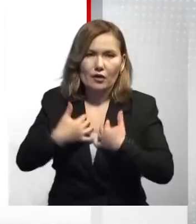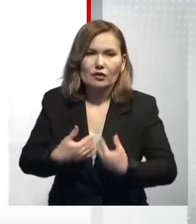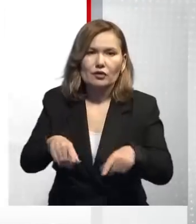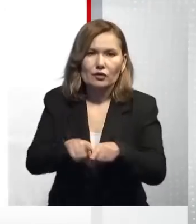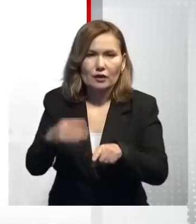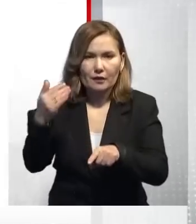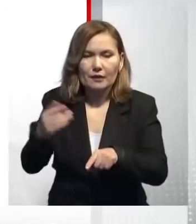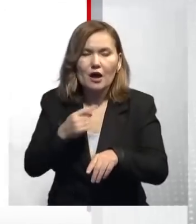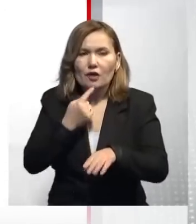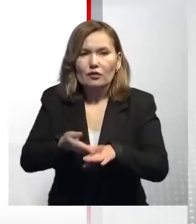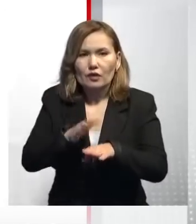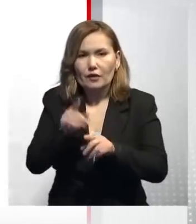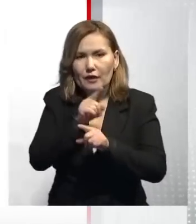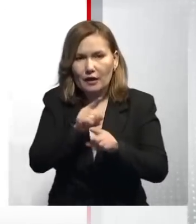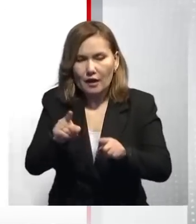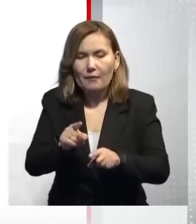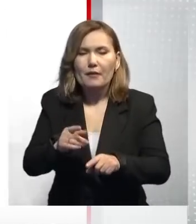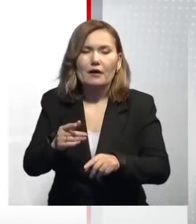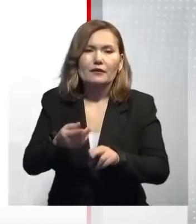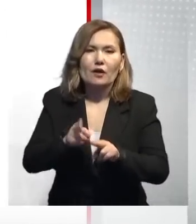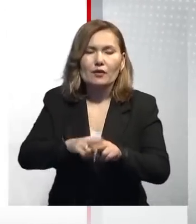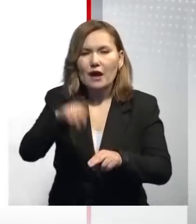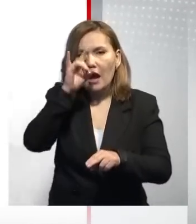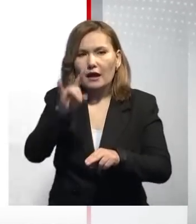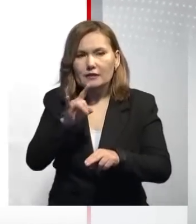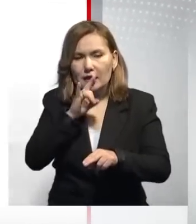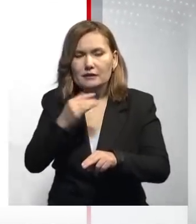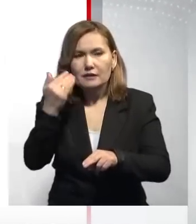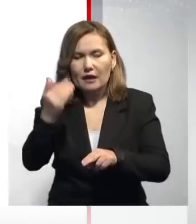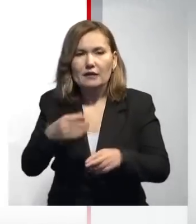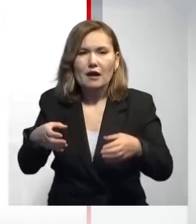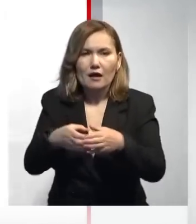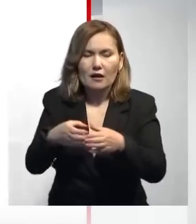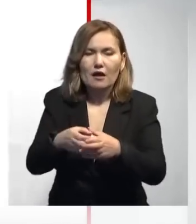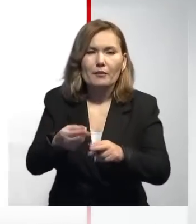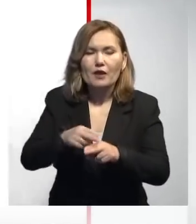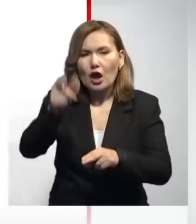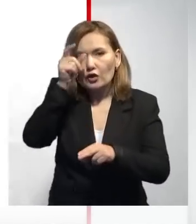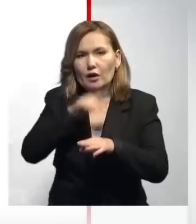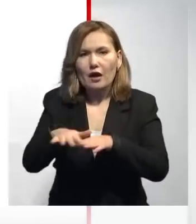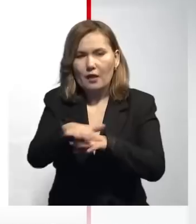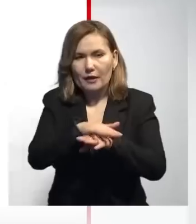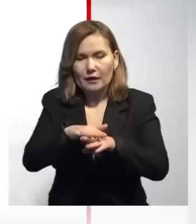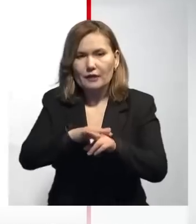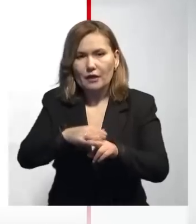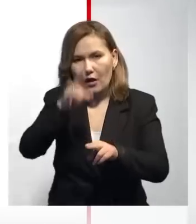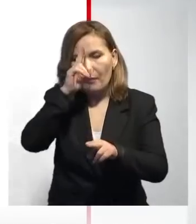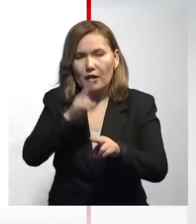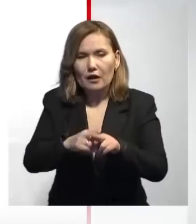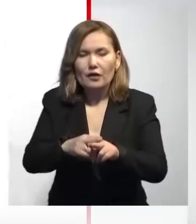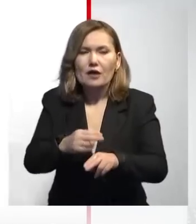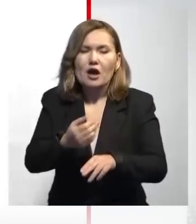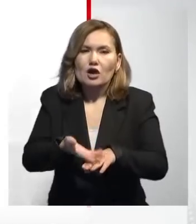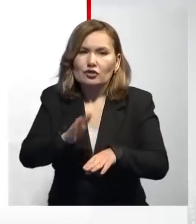қабылдадым. Осындай қиын сәтте жақындарынан айырылған отбасыларға сондай-ақ бүкіл түрік ағайындарымыздың ауыр